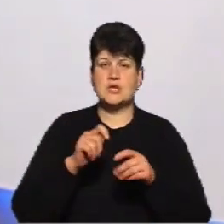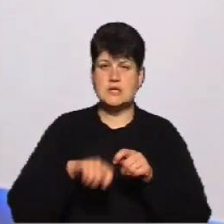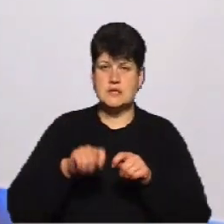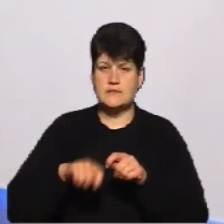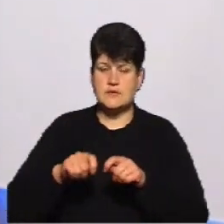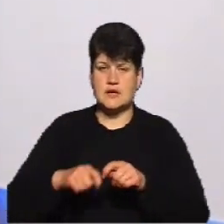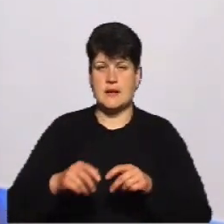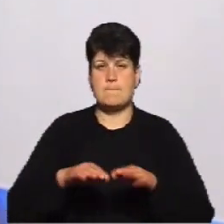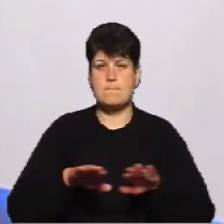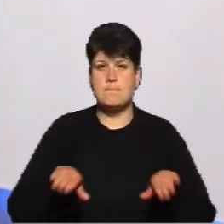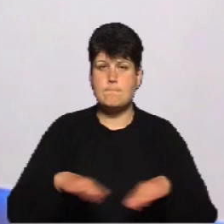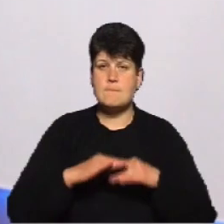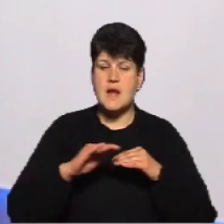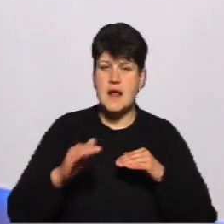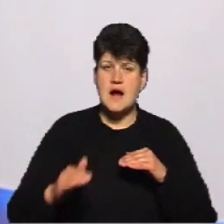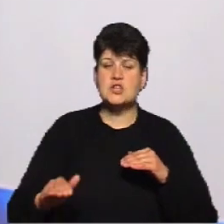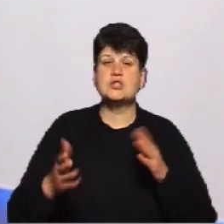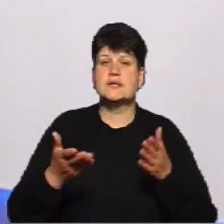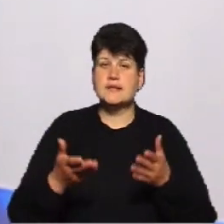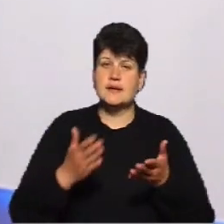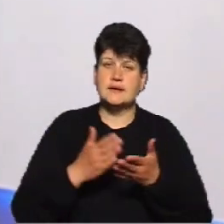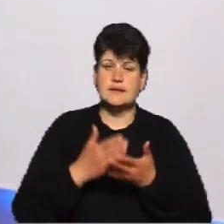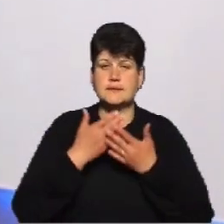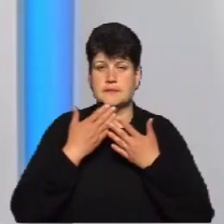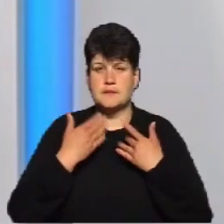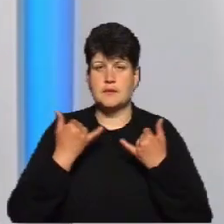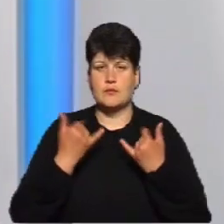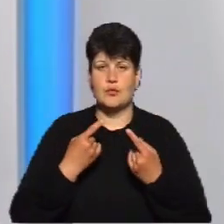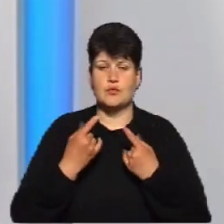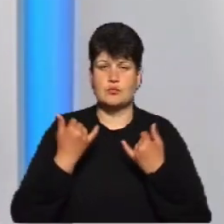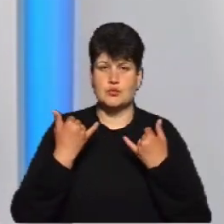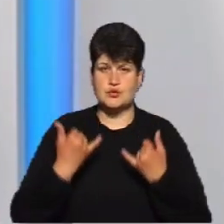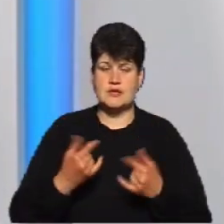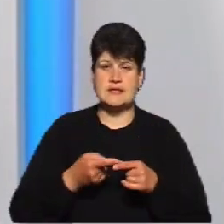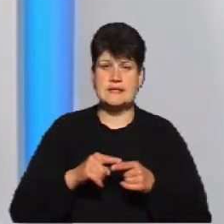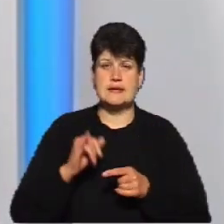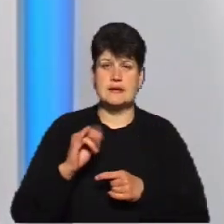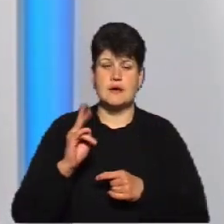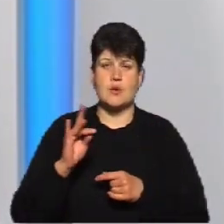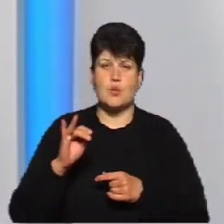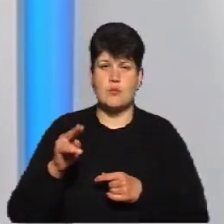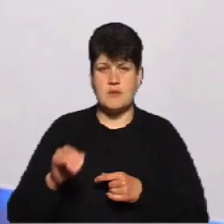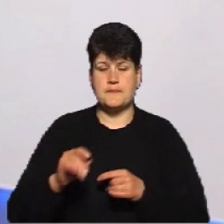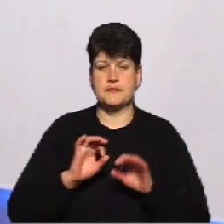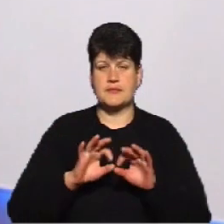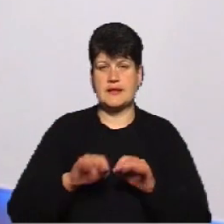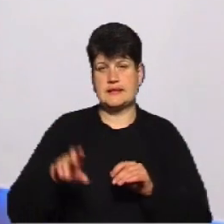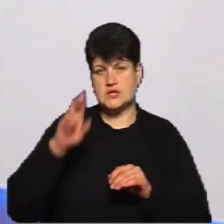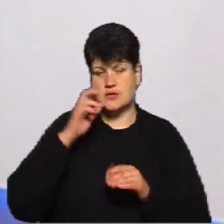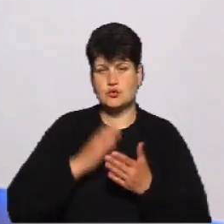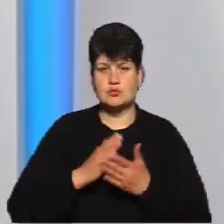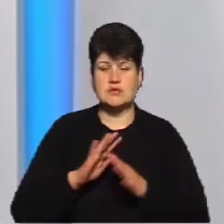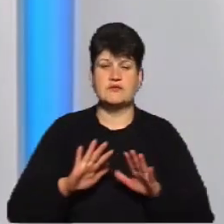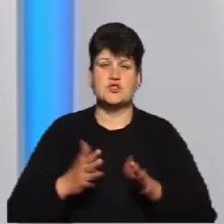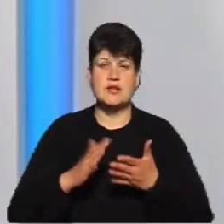ні, як себе вберегти на воді, про це ми поговоримо сьогодні. І з нашою гостею це Ірина Крупа, речниця Державної служби з надзвичайних ситуацій у Тернопільській області.